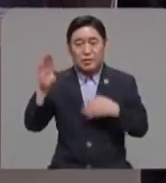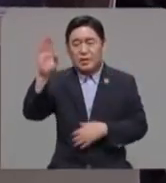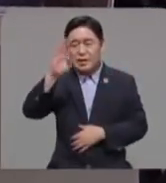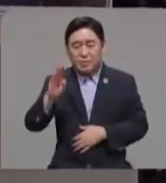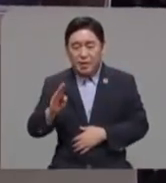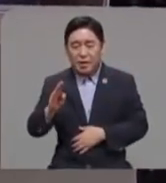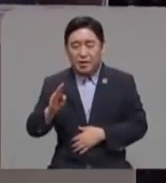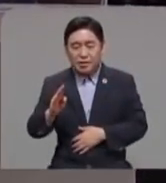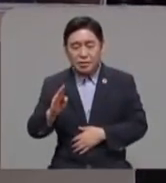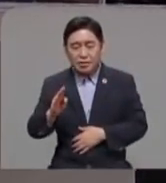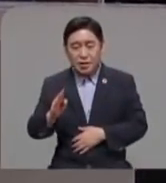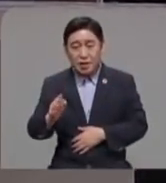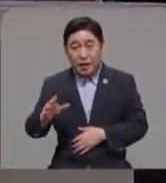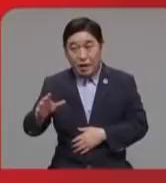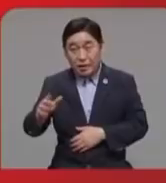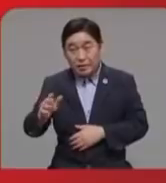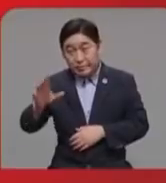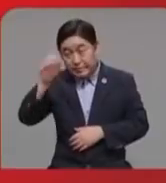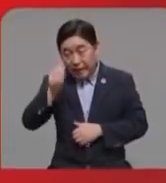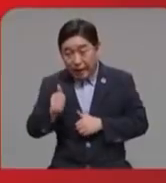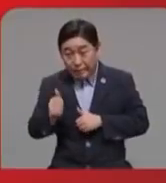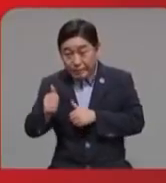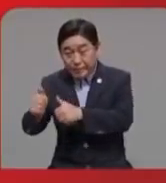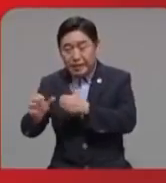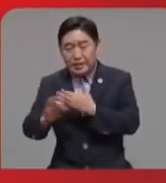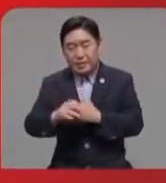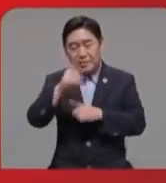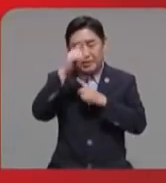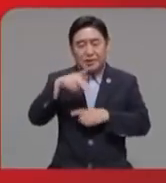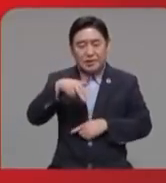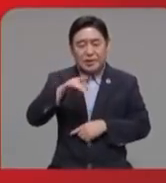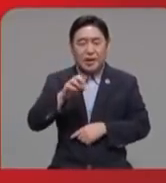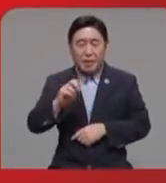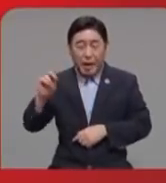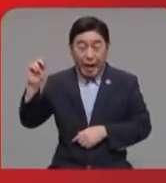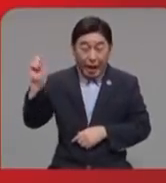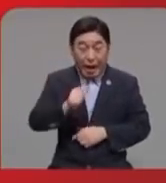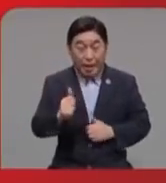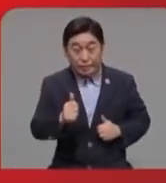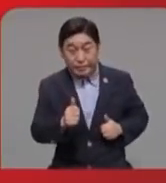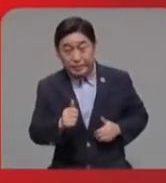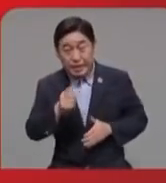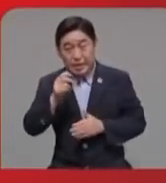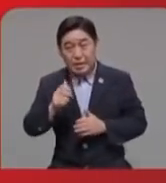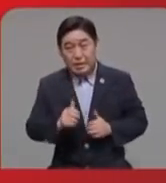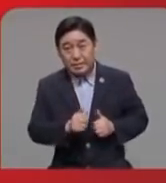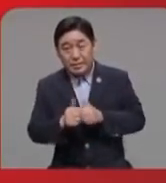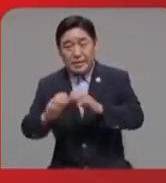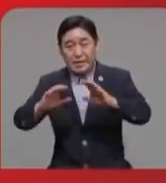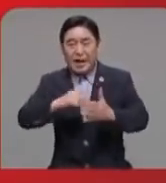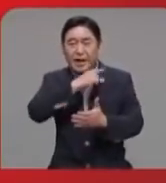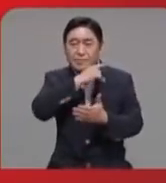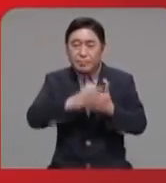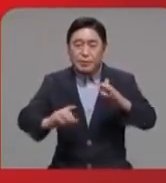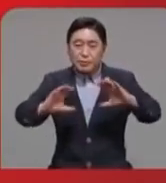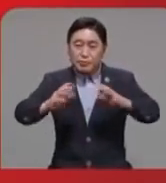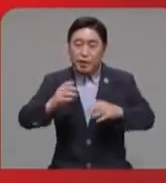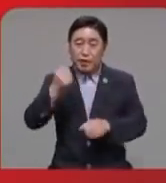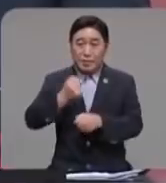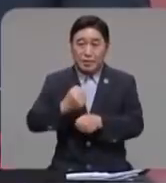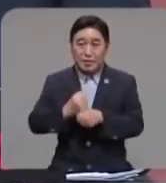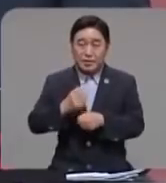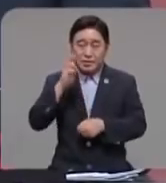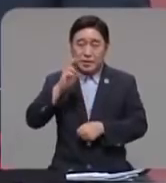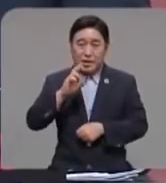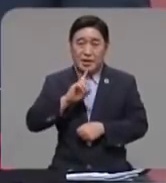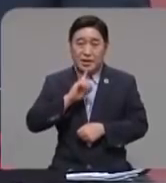베네수엘라 완행열차였다면 이재명은 급행열차다. 나라를 부채공항으로 만들 것이다. 네,